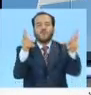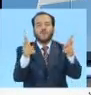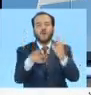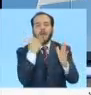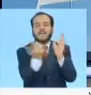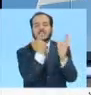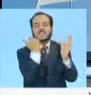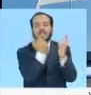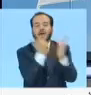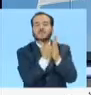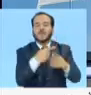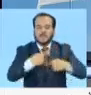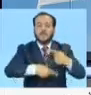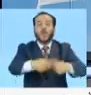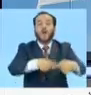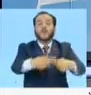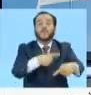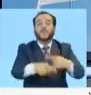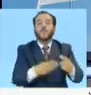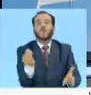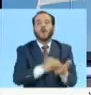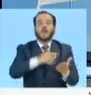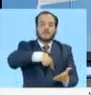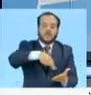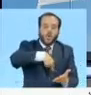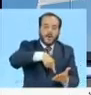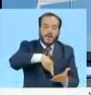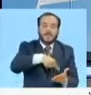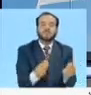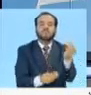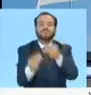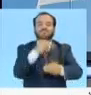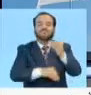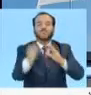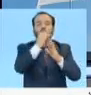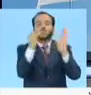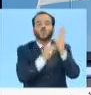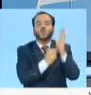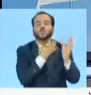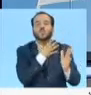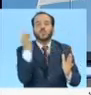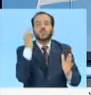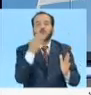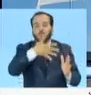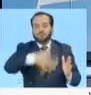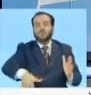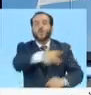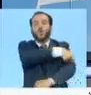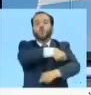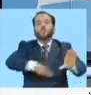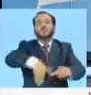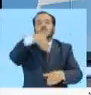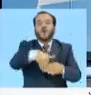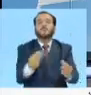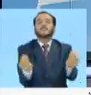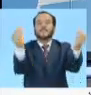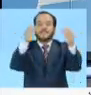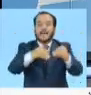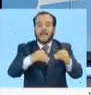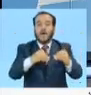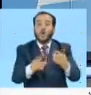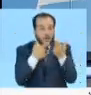وإن الإصلاح لا يتوقف، وعقب توقيعه على تعديلات دستورية تمنح مجلس النواب مزيدا